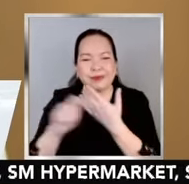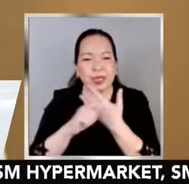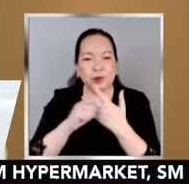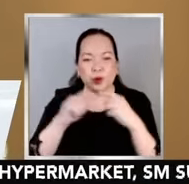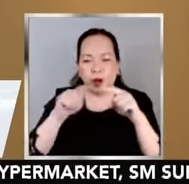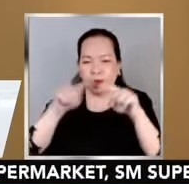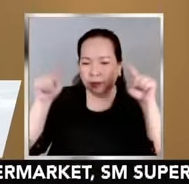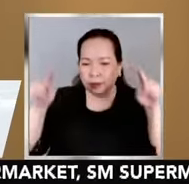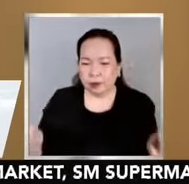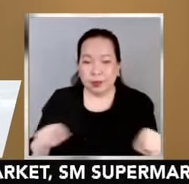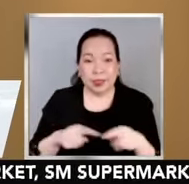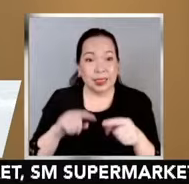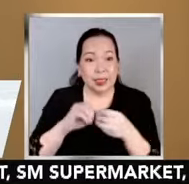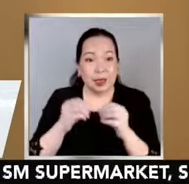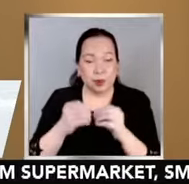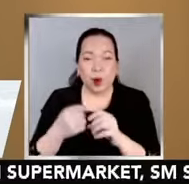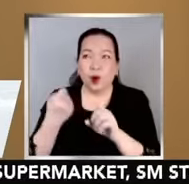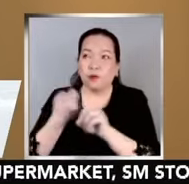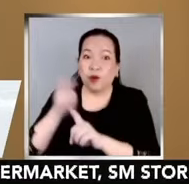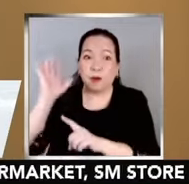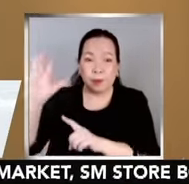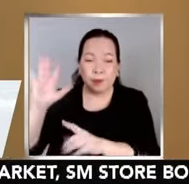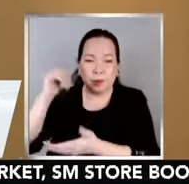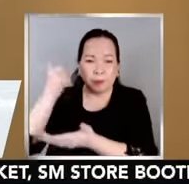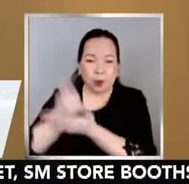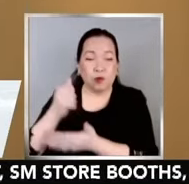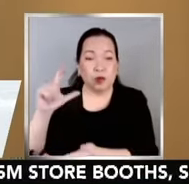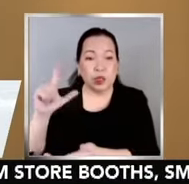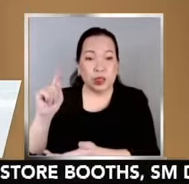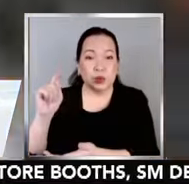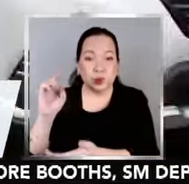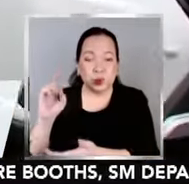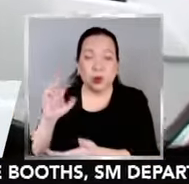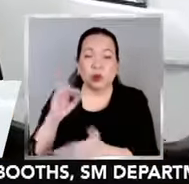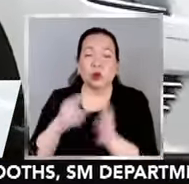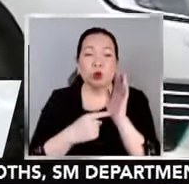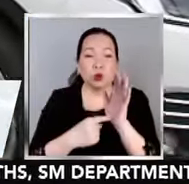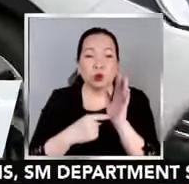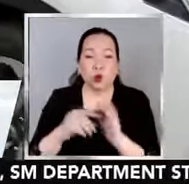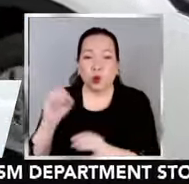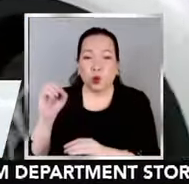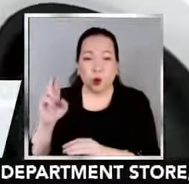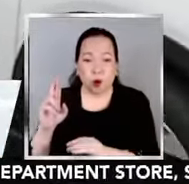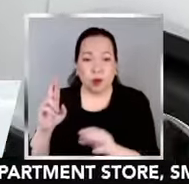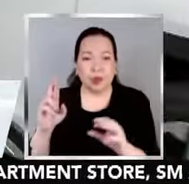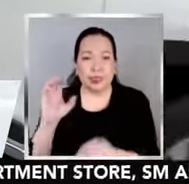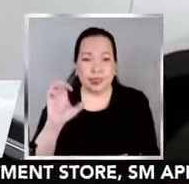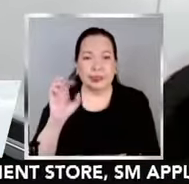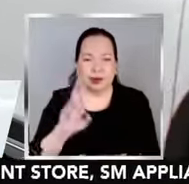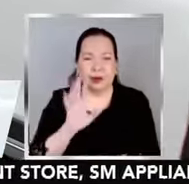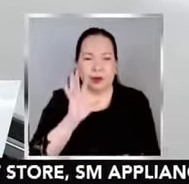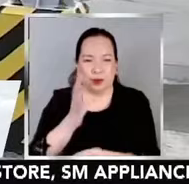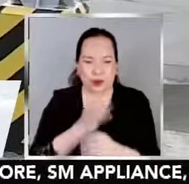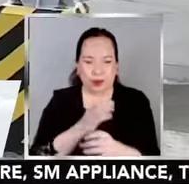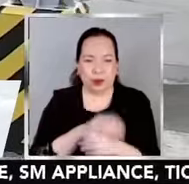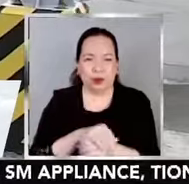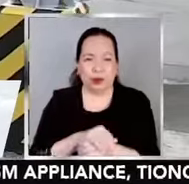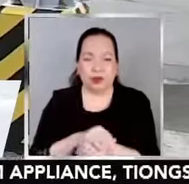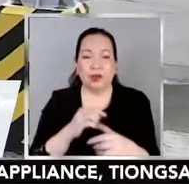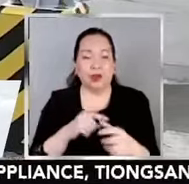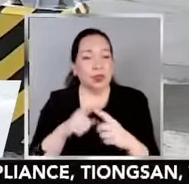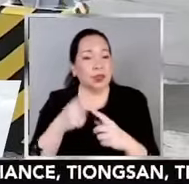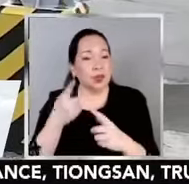LTO. At kailangan nyo rin po ipakita yung ORCR. Para naman sa mga bagong bili ang sasakyan